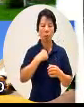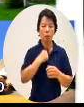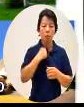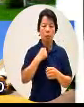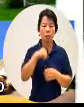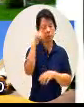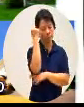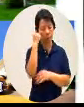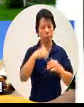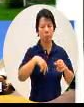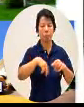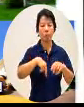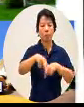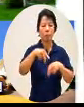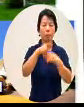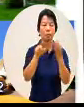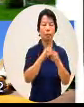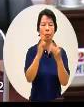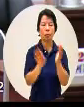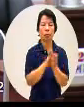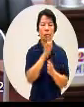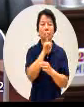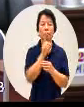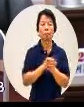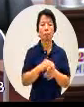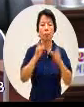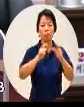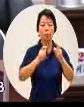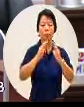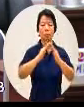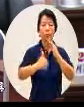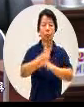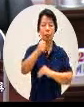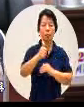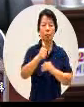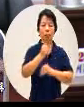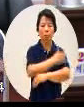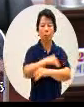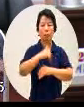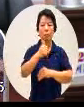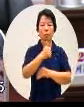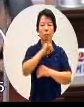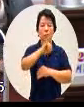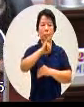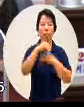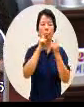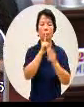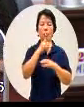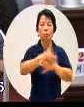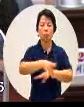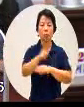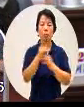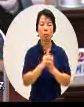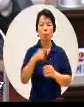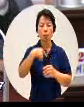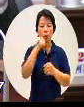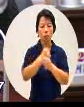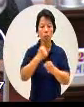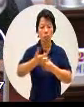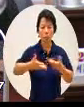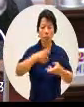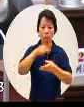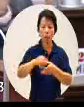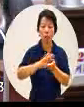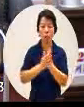北長大陳菊市長有一個口號最愛生活在高雄我跟市長報告如果你的市政目標是定成這樣